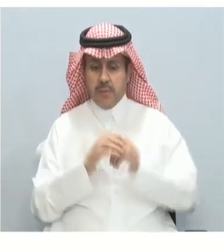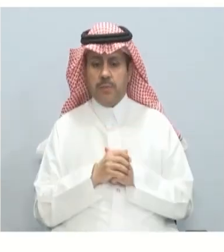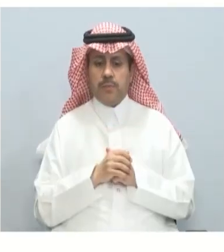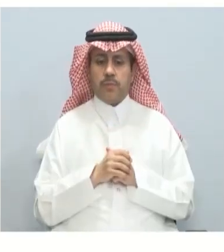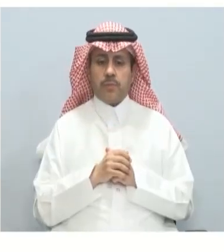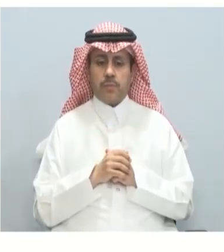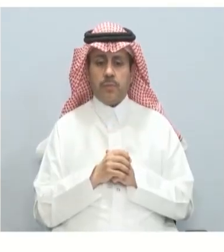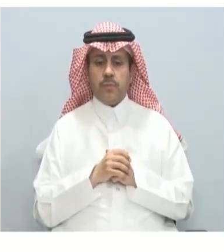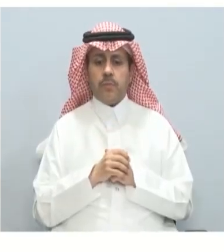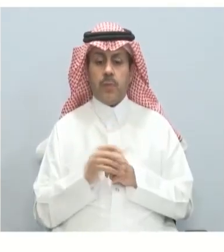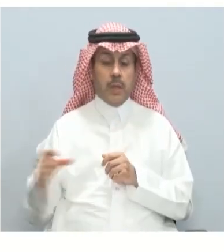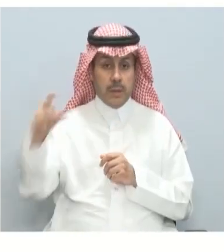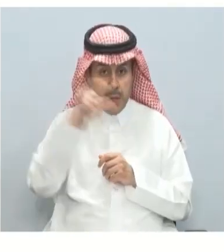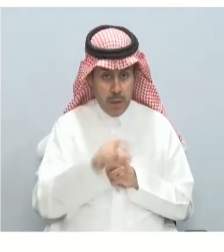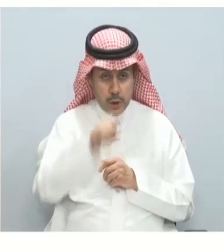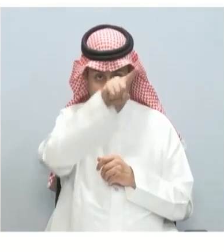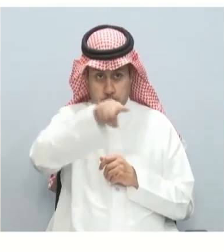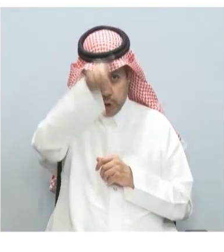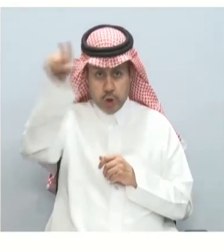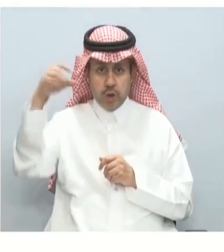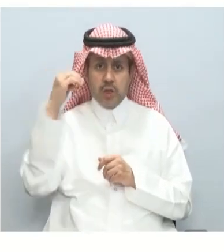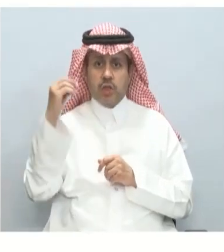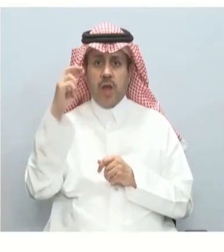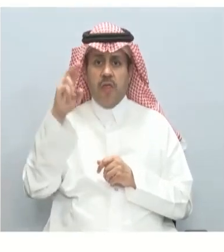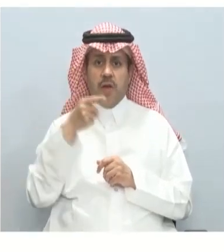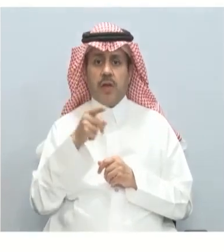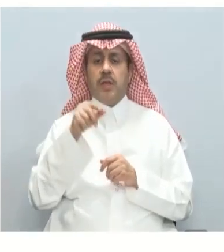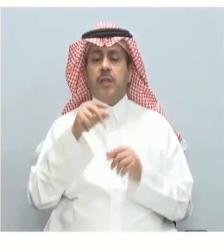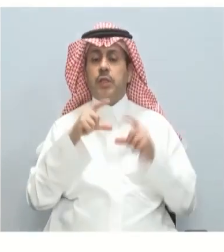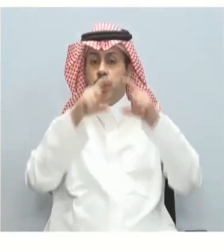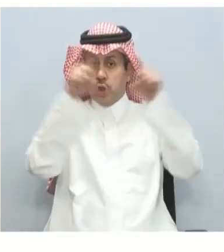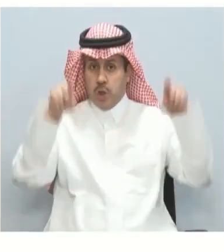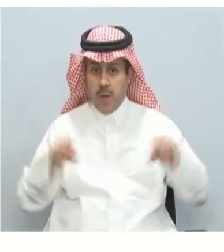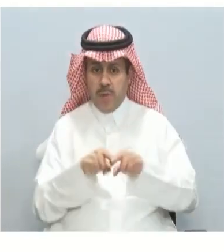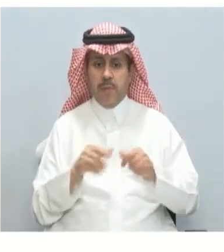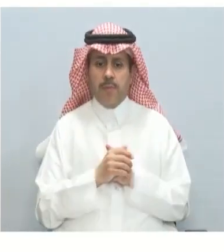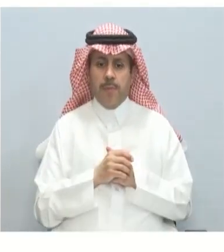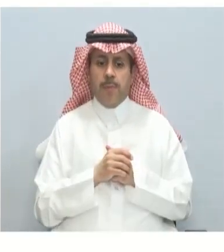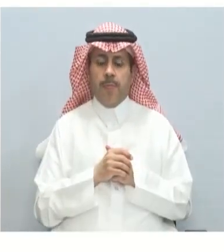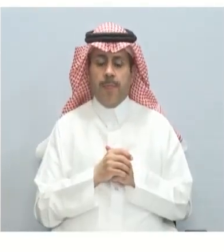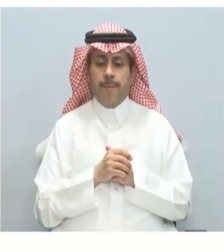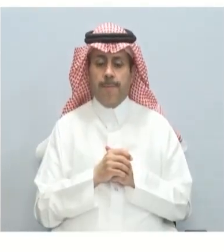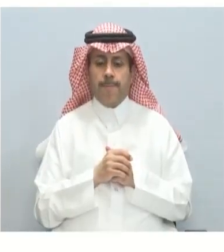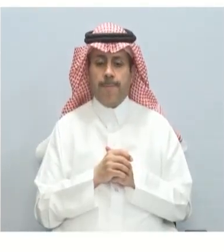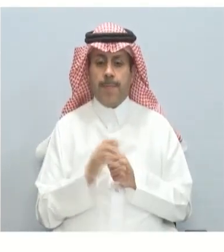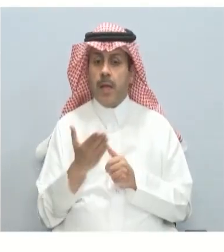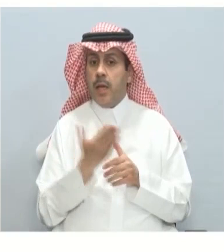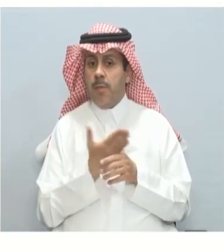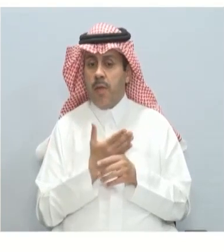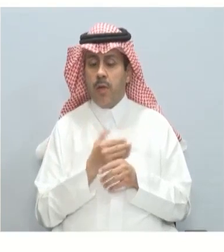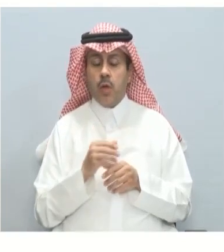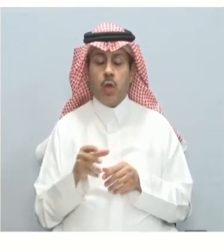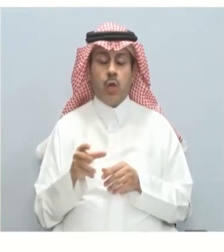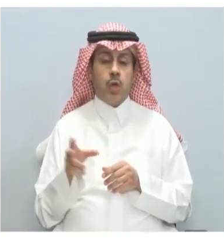عندنا داله الجذر التربيعي والداله الجذريه ومتباينه الجذر التربيعي لدينا في لماذا يمثل الزمن